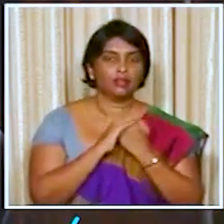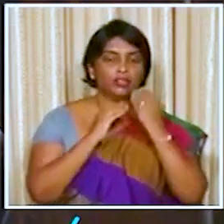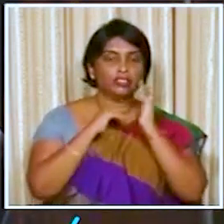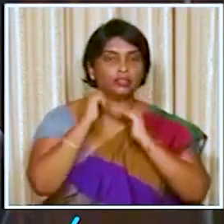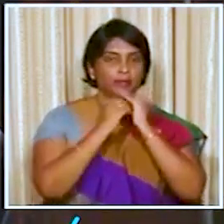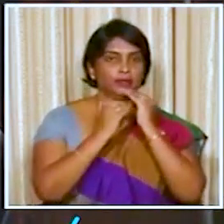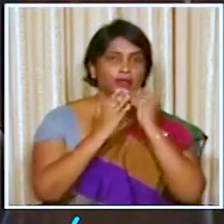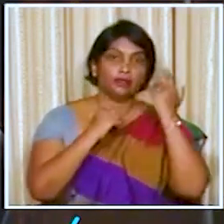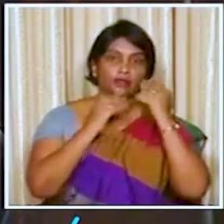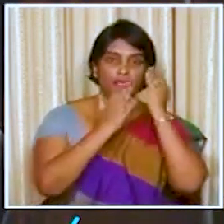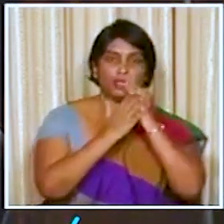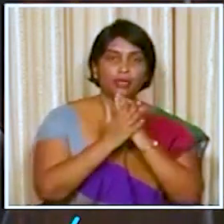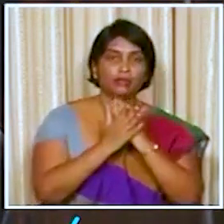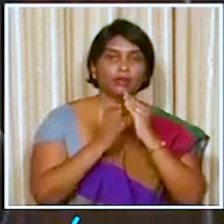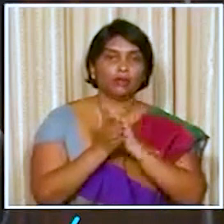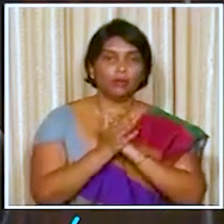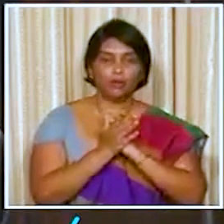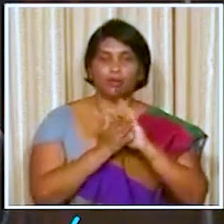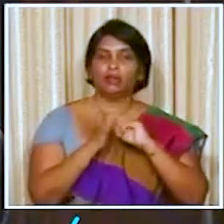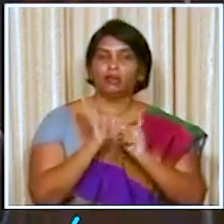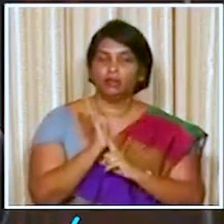අංගයක්ම චිත්‍රාගාර සේවා